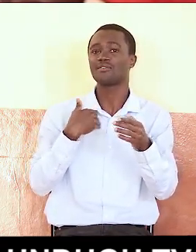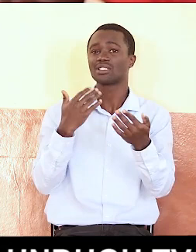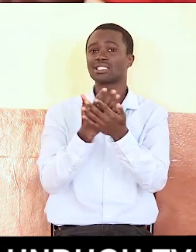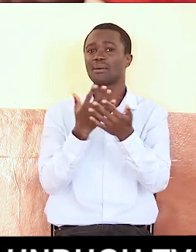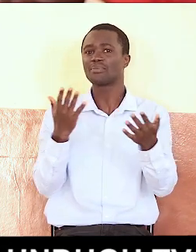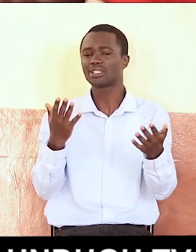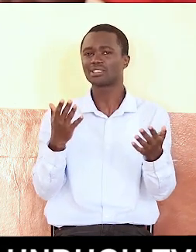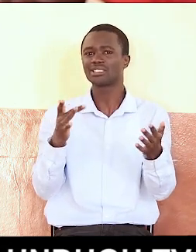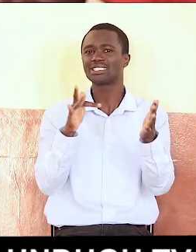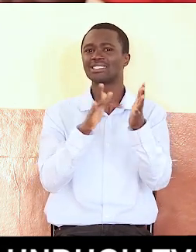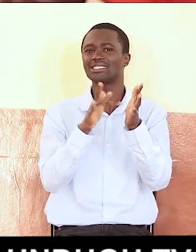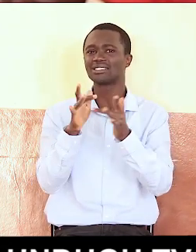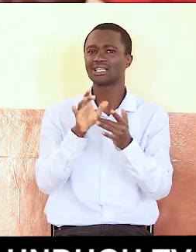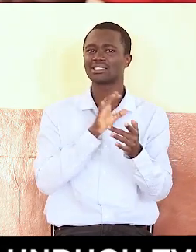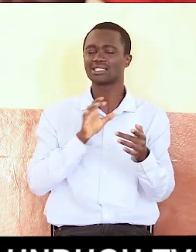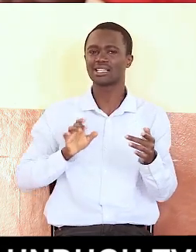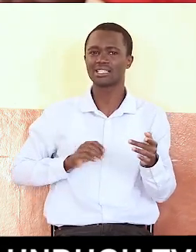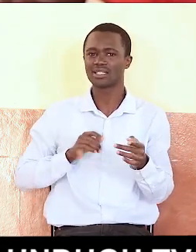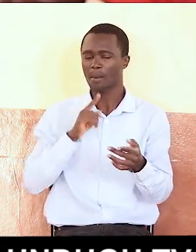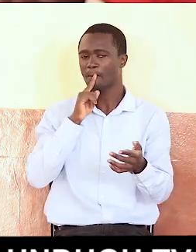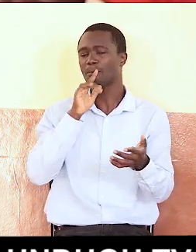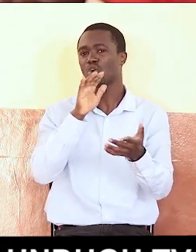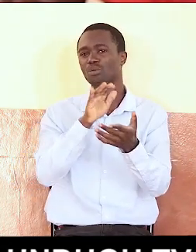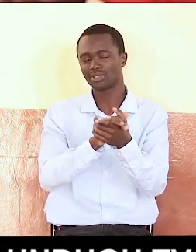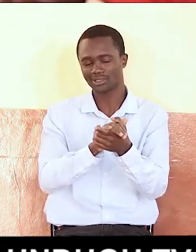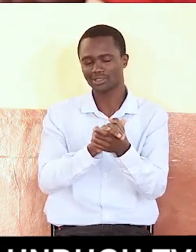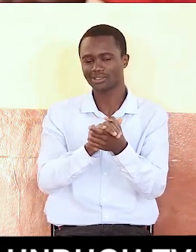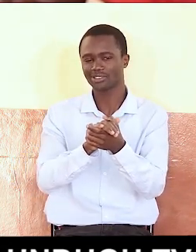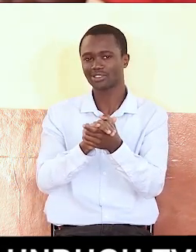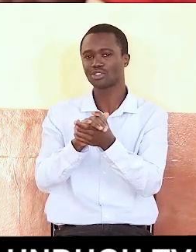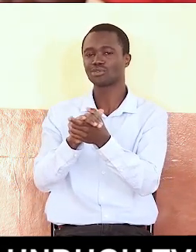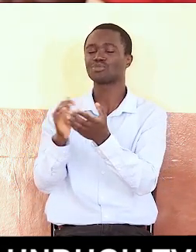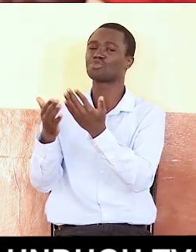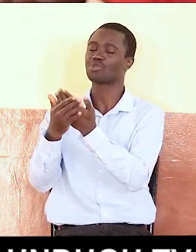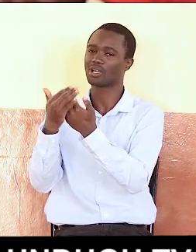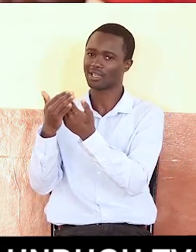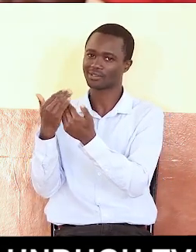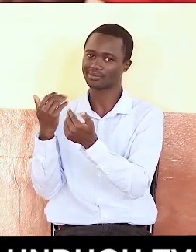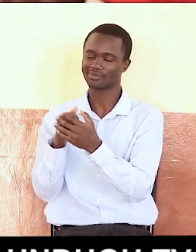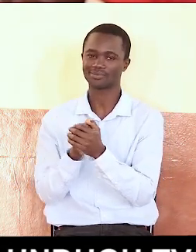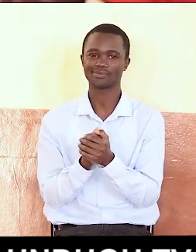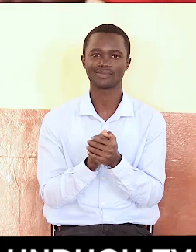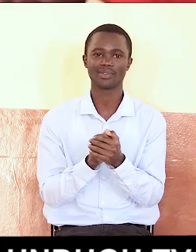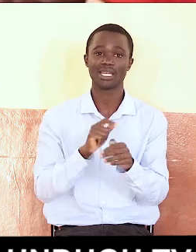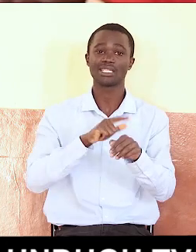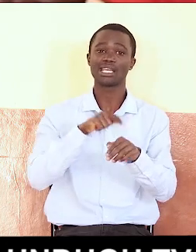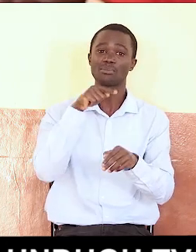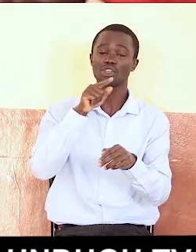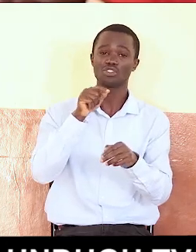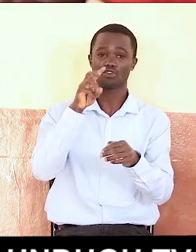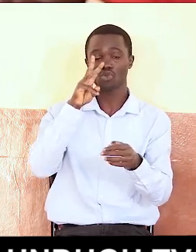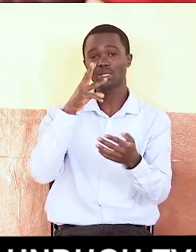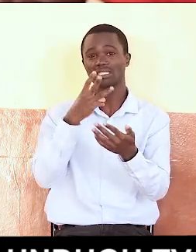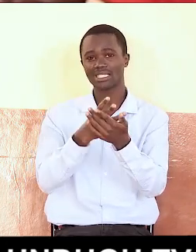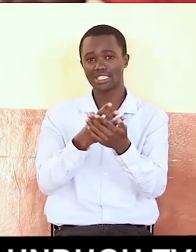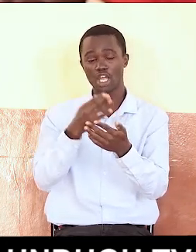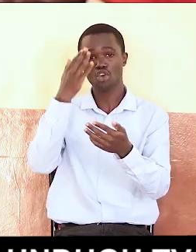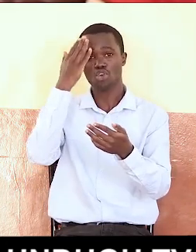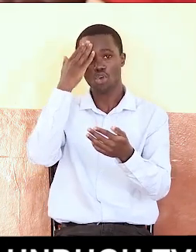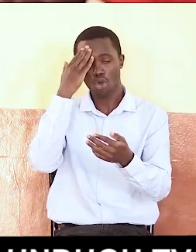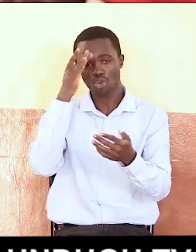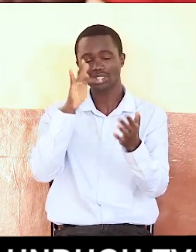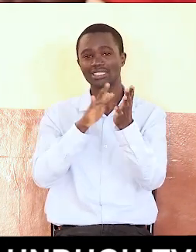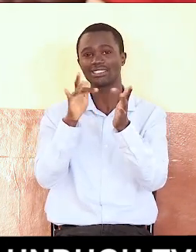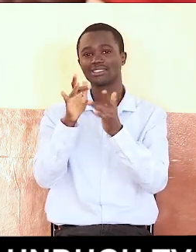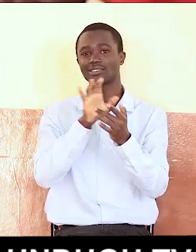ambalo Yesu alimuahidi kumulinda. Na hivyo basi ukiwa shahidi ujue ya kwamba